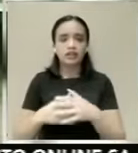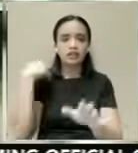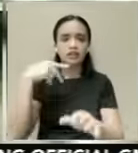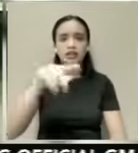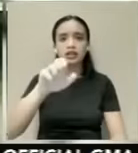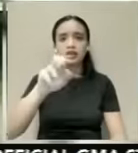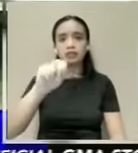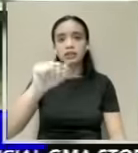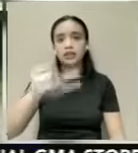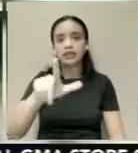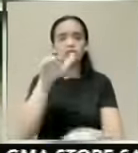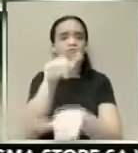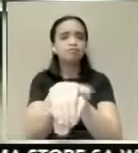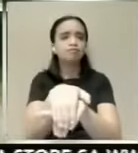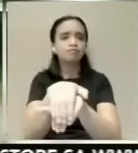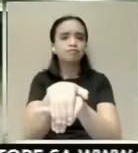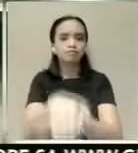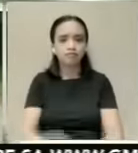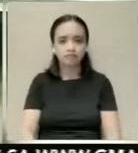Penal Farms.